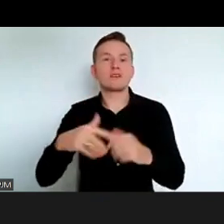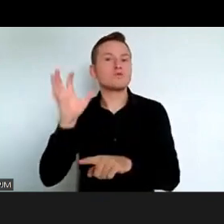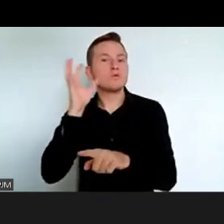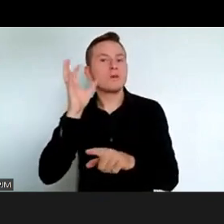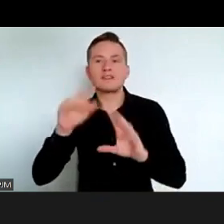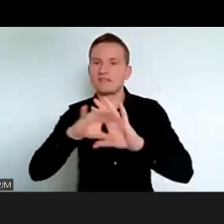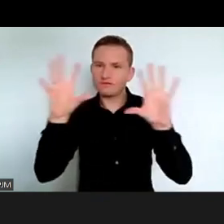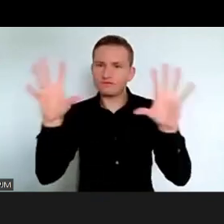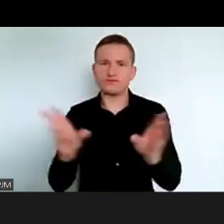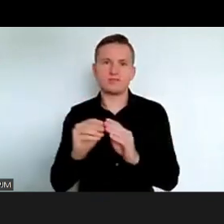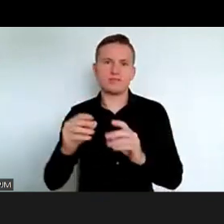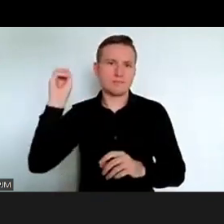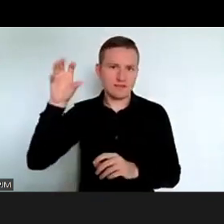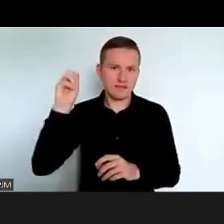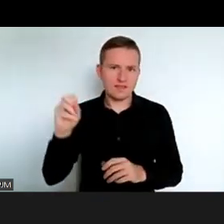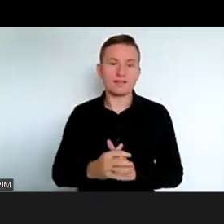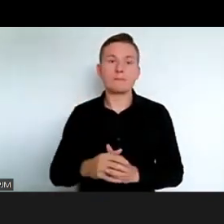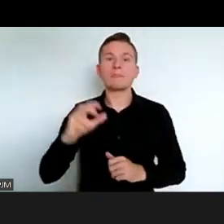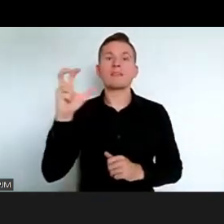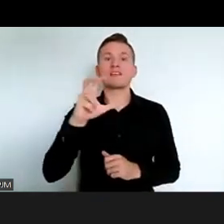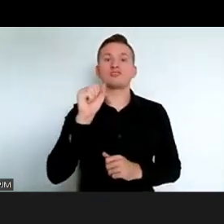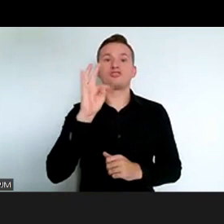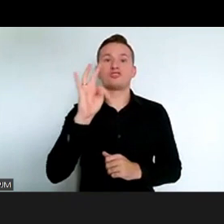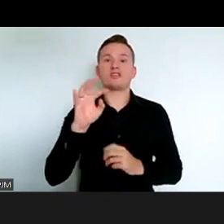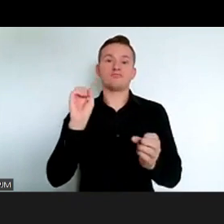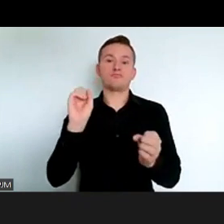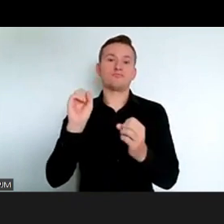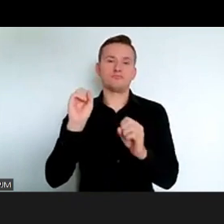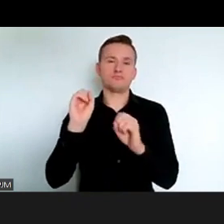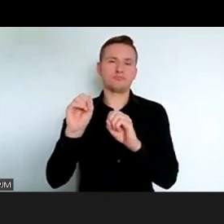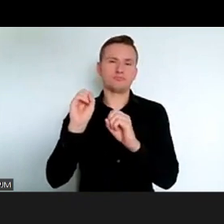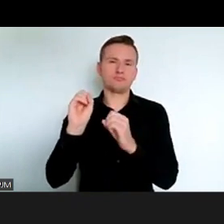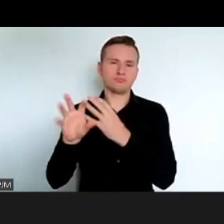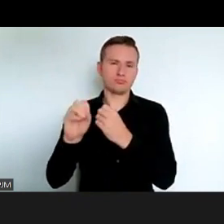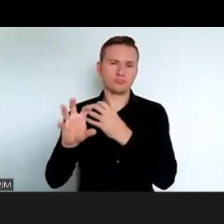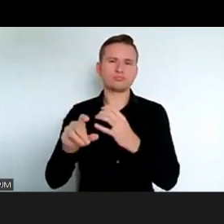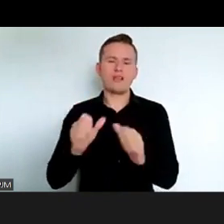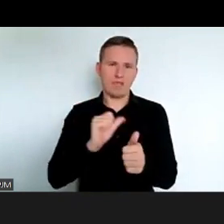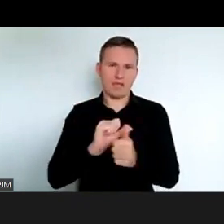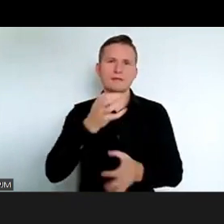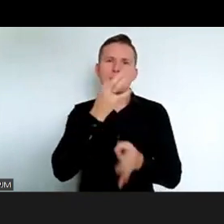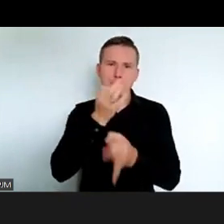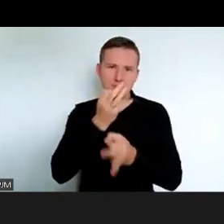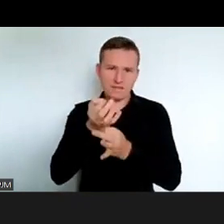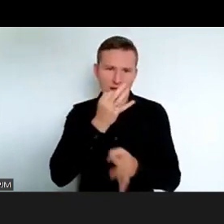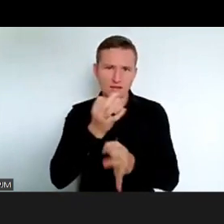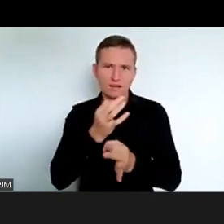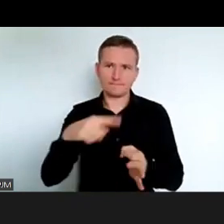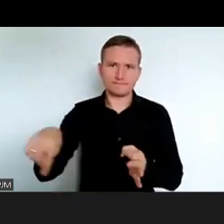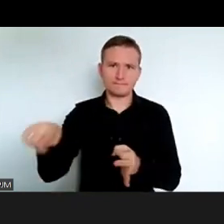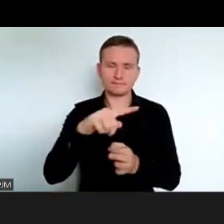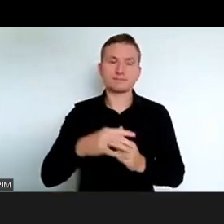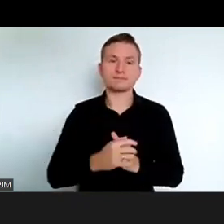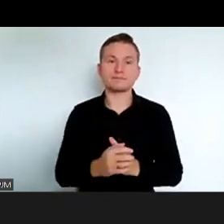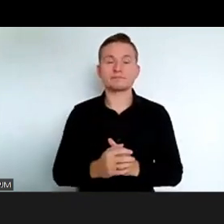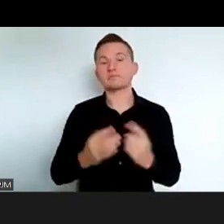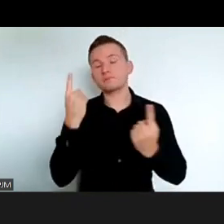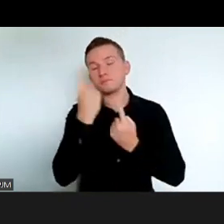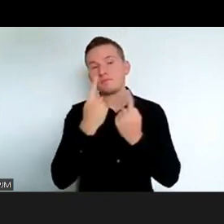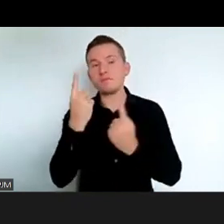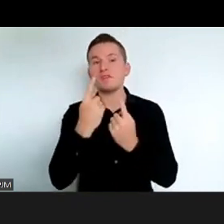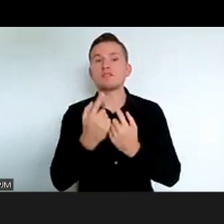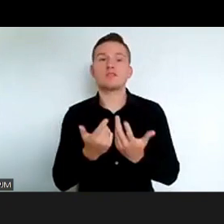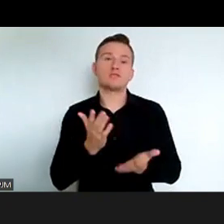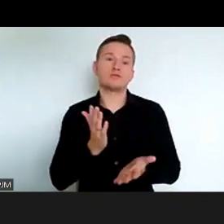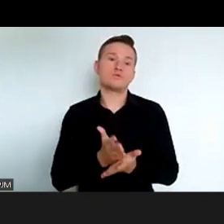czacie pojawiły się pytania do naszych prelegentów. Myślę, że możemy rozpocząć,